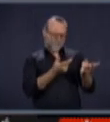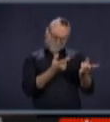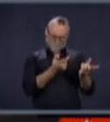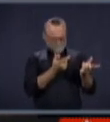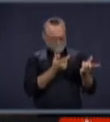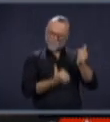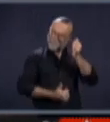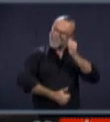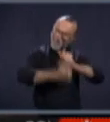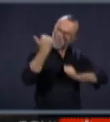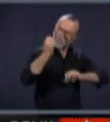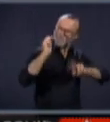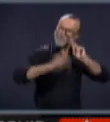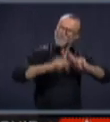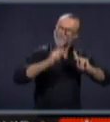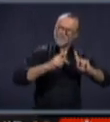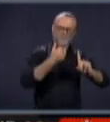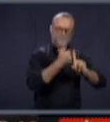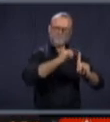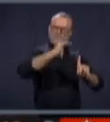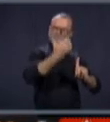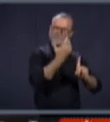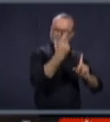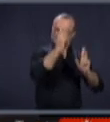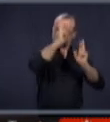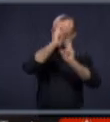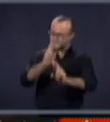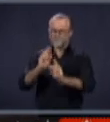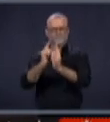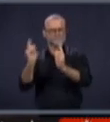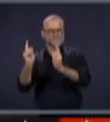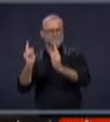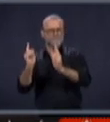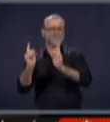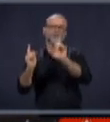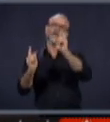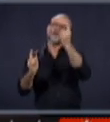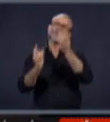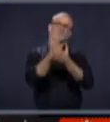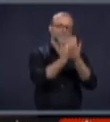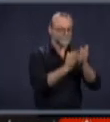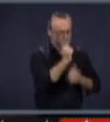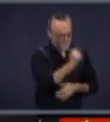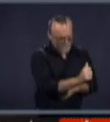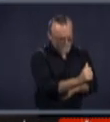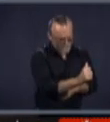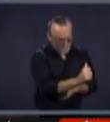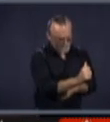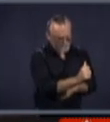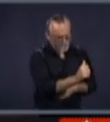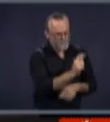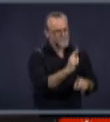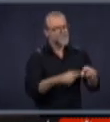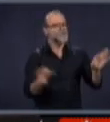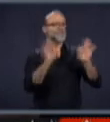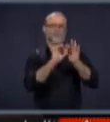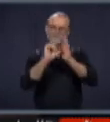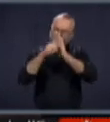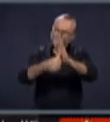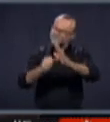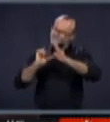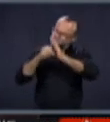j'ai vu, la plus grande partie des gens respectaient la distanciation. Quelques-uns, non. C'est important,